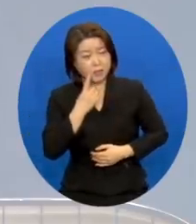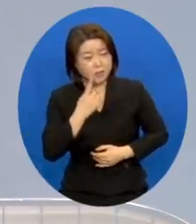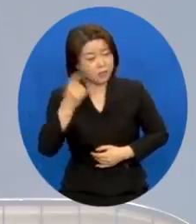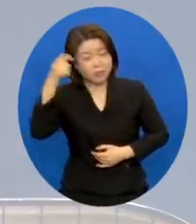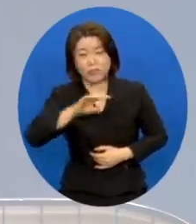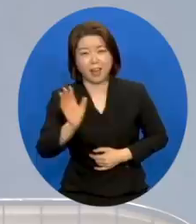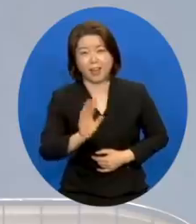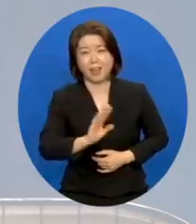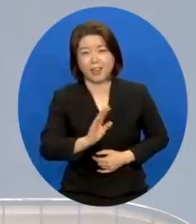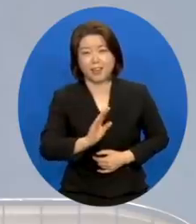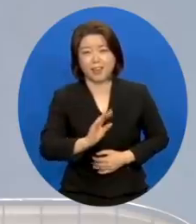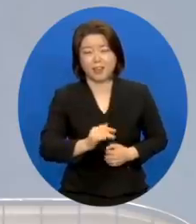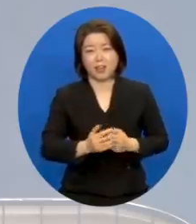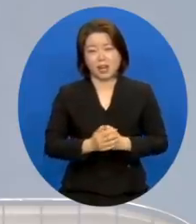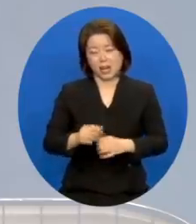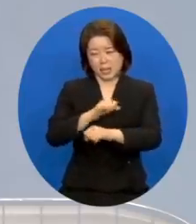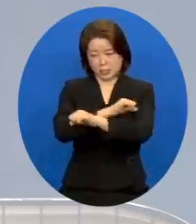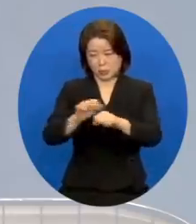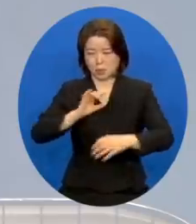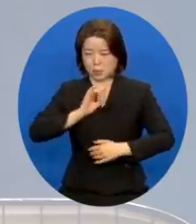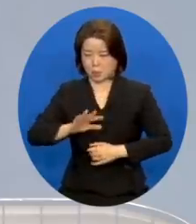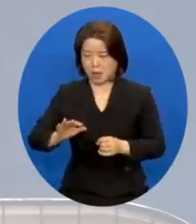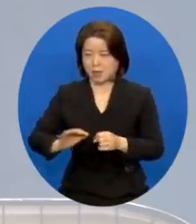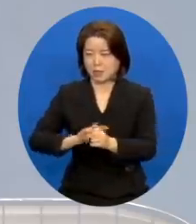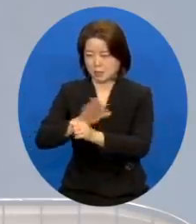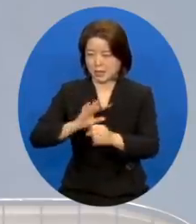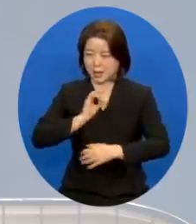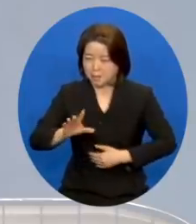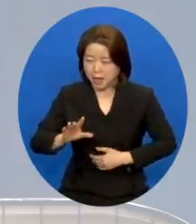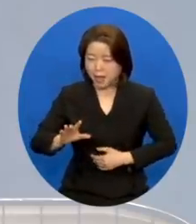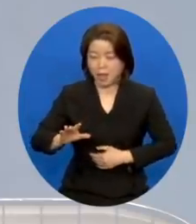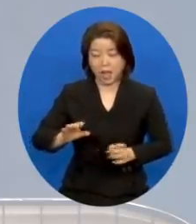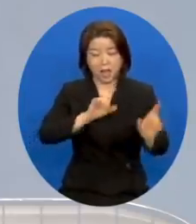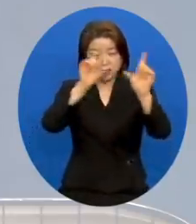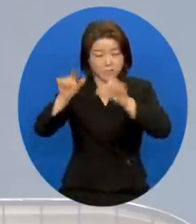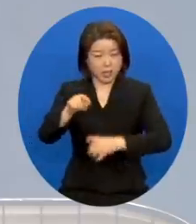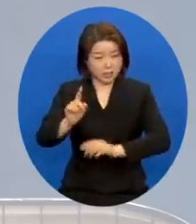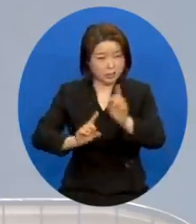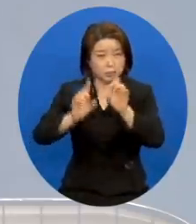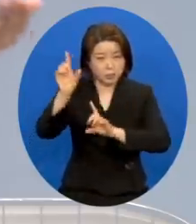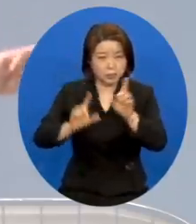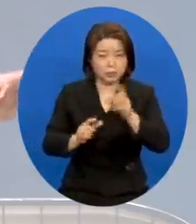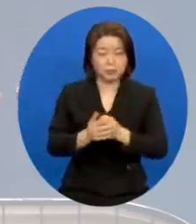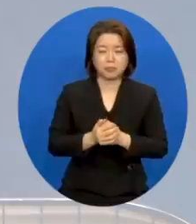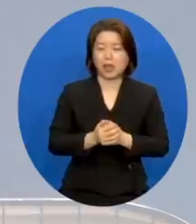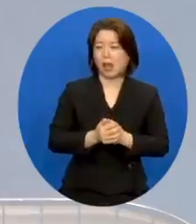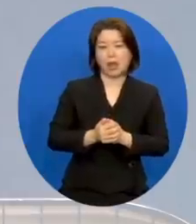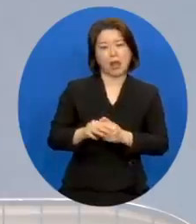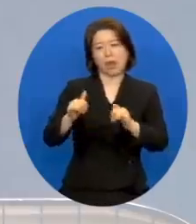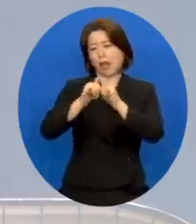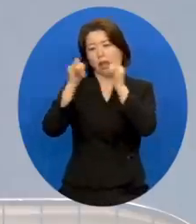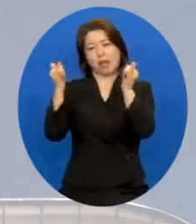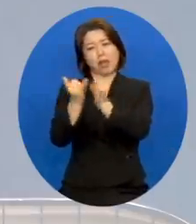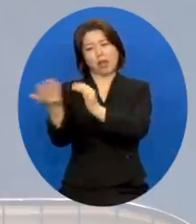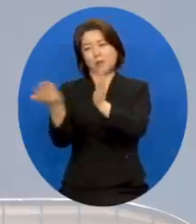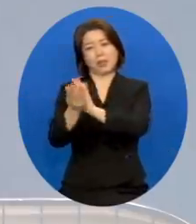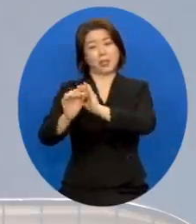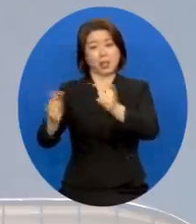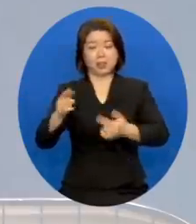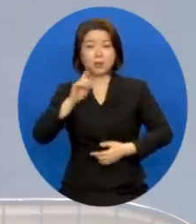않아요 용서 만하고 사랑만 하며 사는 거 이 사회 부적응자 에요